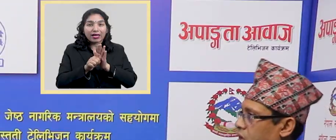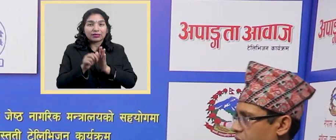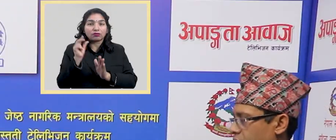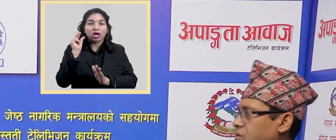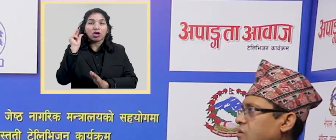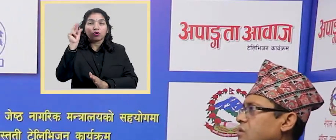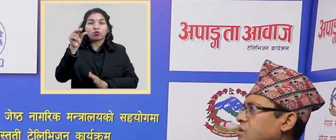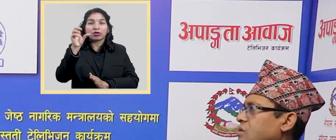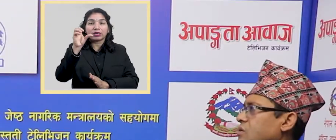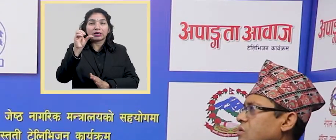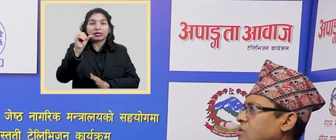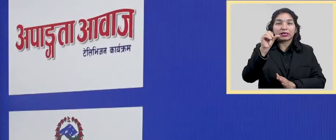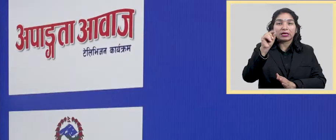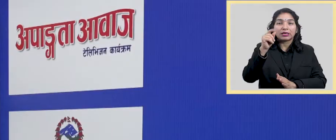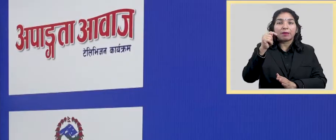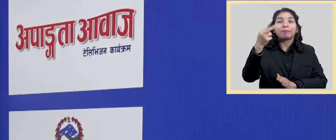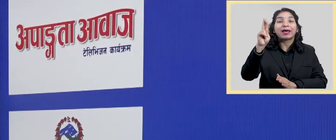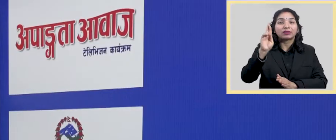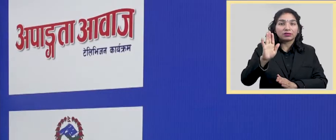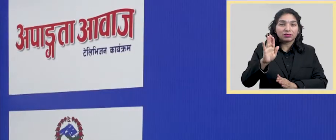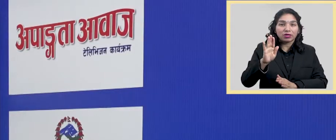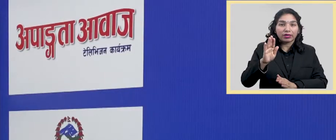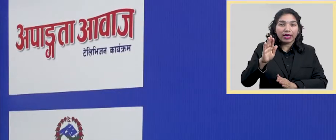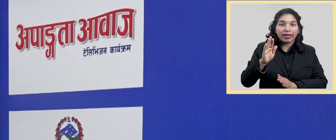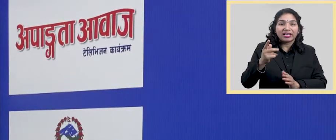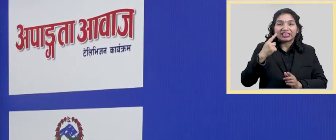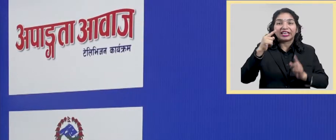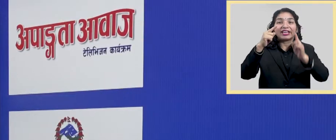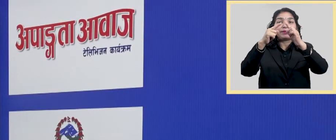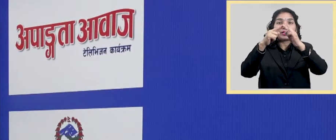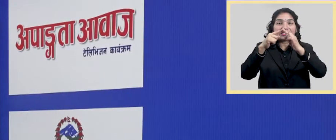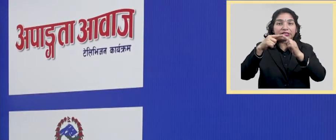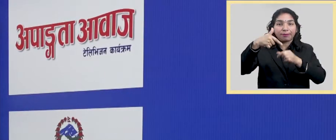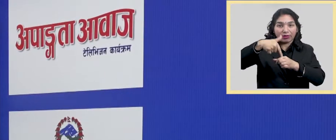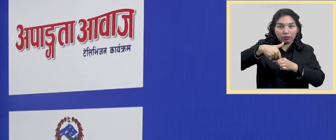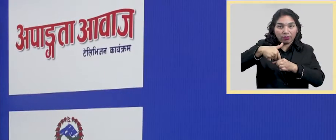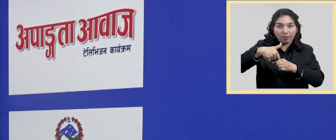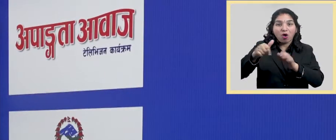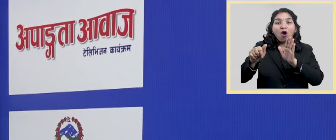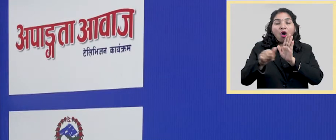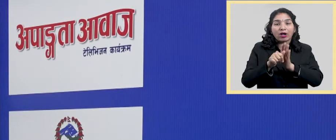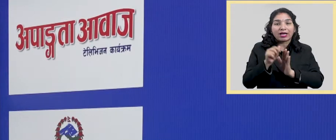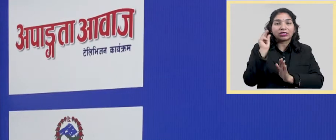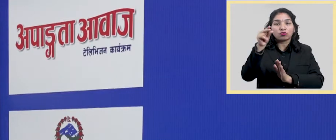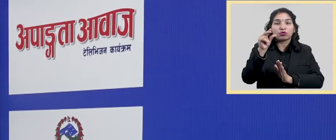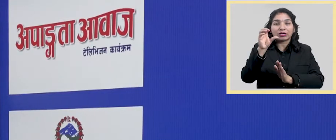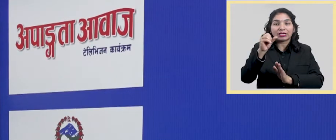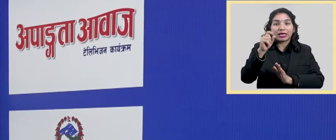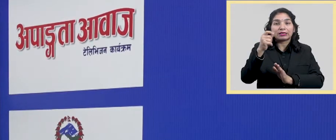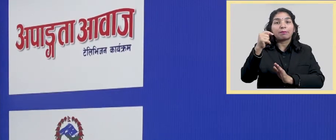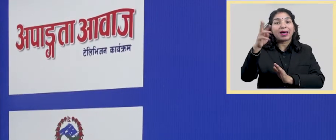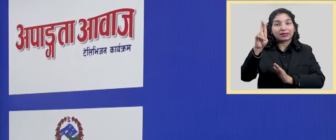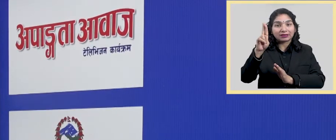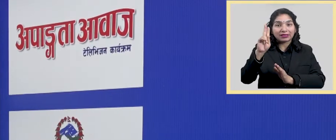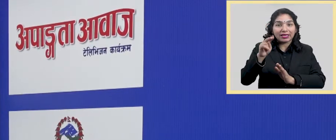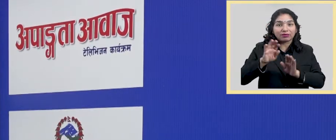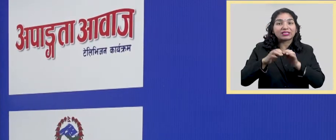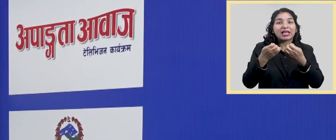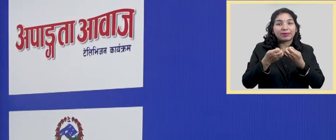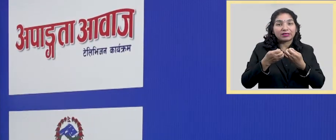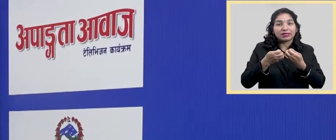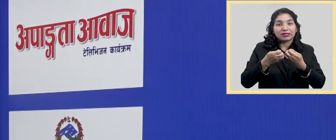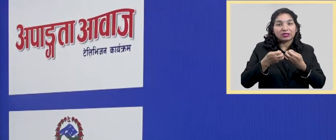ठाउँ छ, यो पेट्रोल पम्प एउटा एभरेस्ट पेट्रोल पम्पसँगै ढुङ्गे पार्क छ। त्यहाँ चाहिँ एउटा हामीले सामुदायिक स्ट्रक्चर तयार